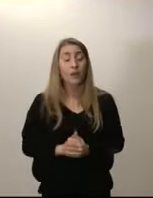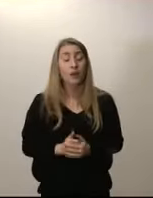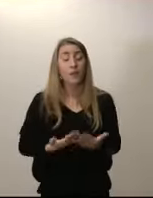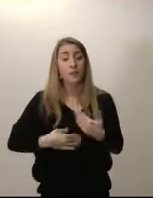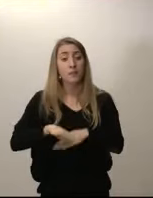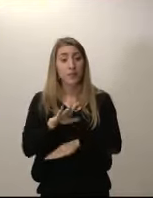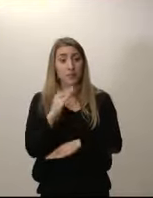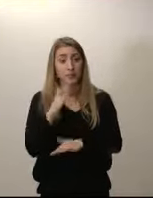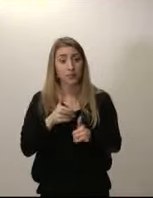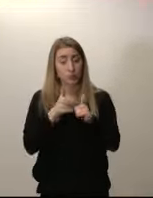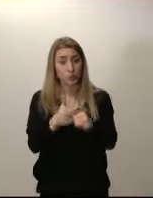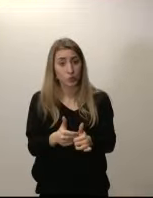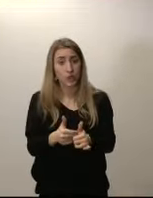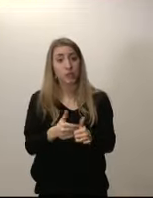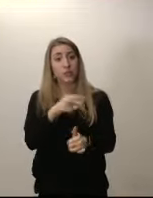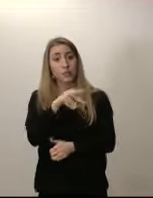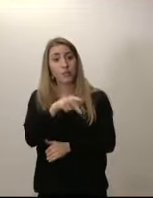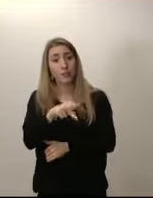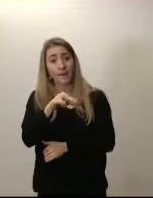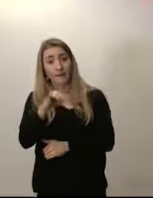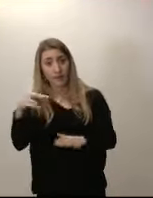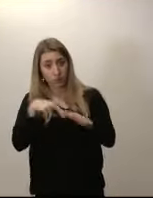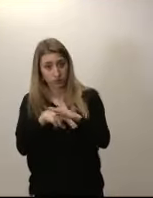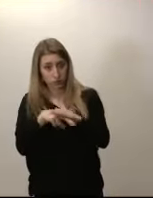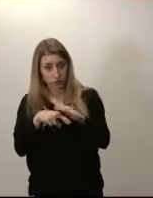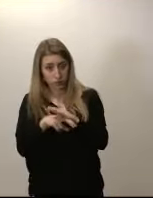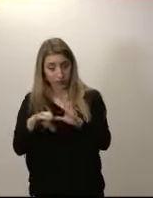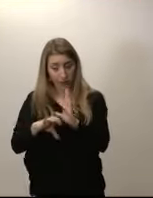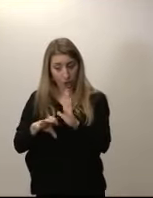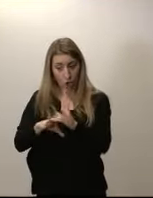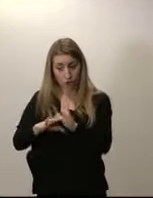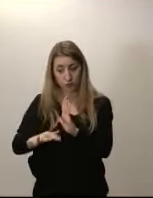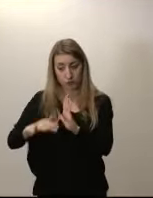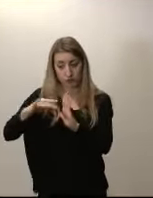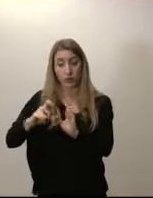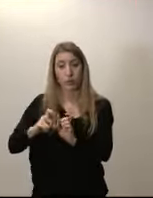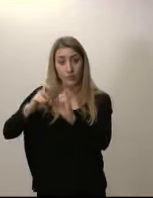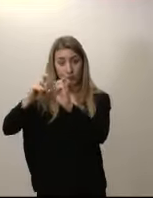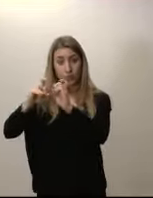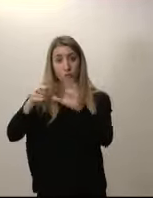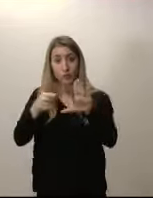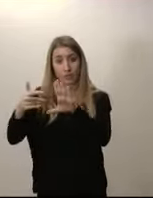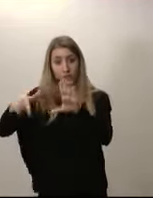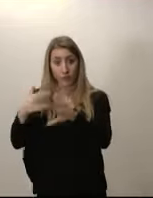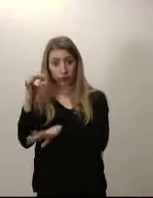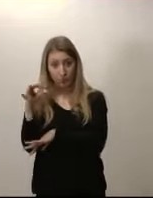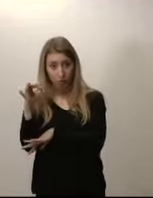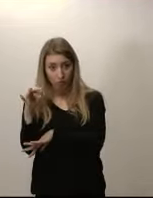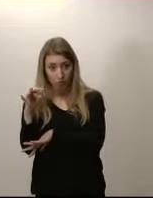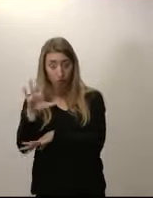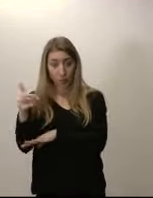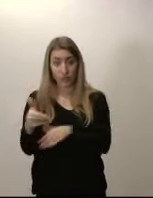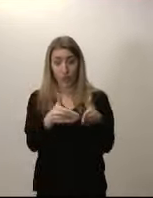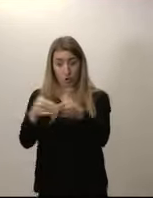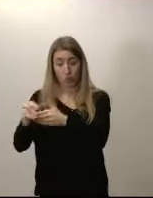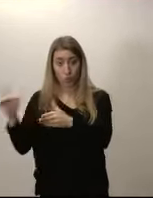dans le cadre de la révision du PPRI, le niveau de la côte de crue a été rehaussé de 155,50. Il est demandé à l'Assemblée communale